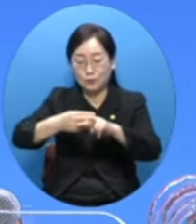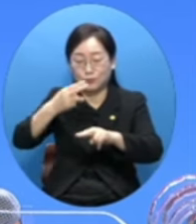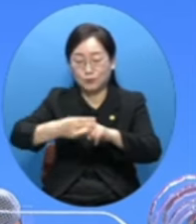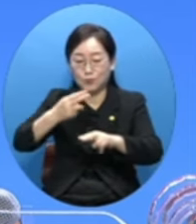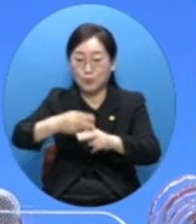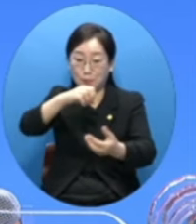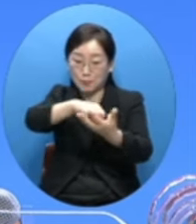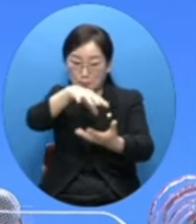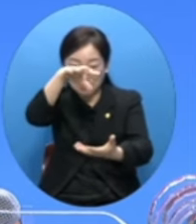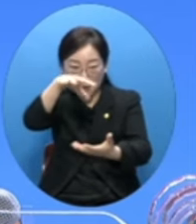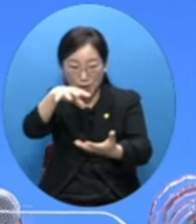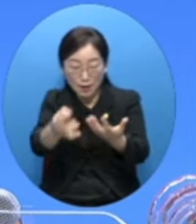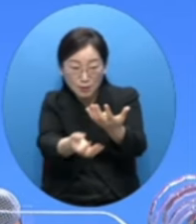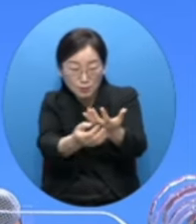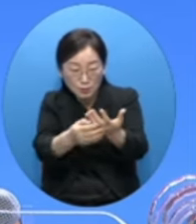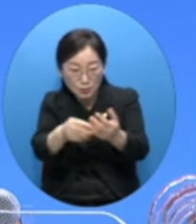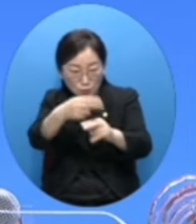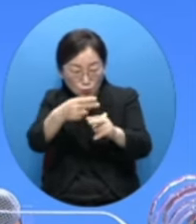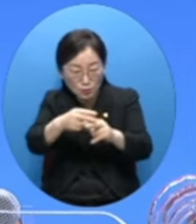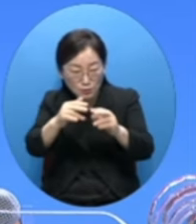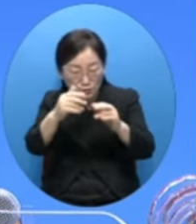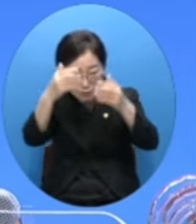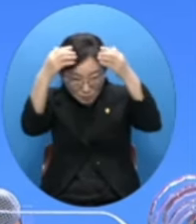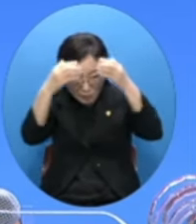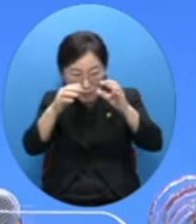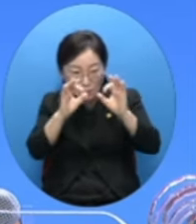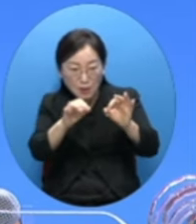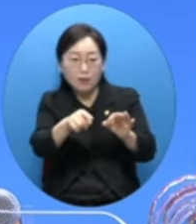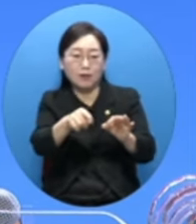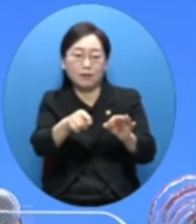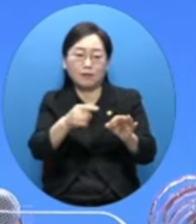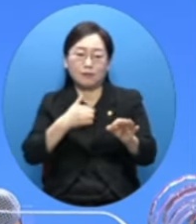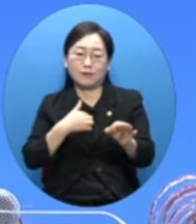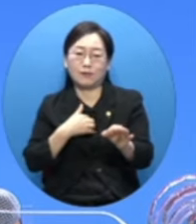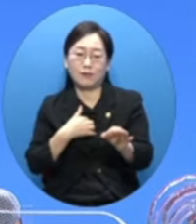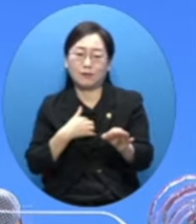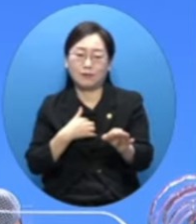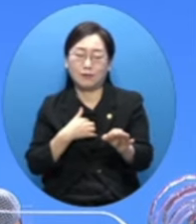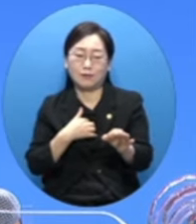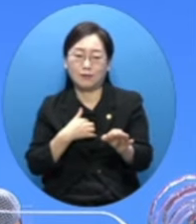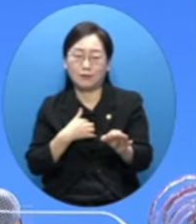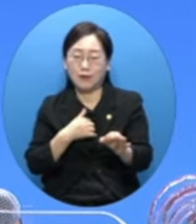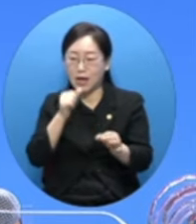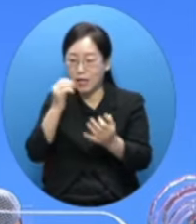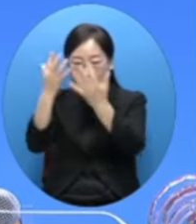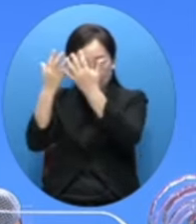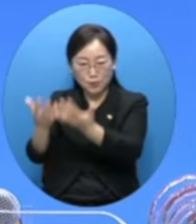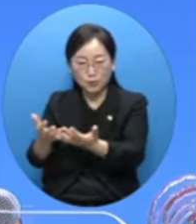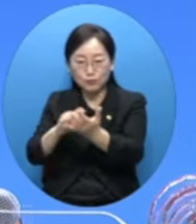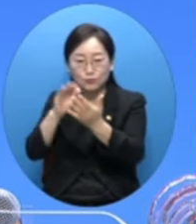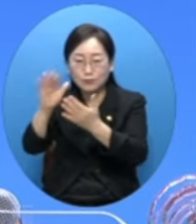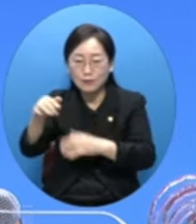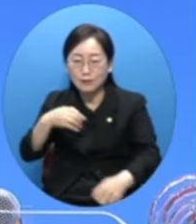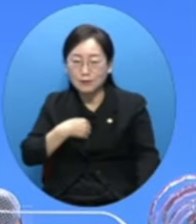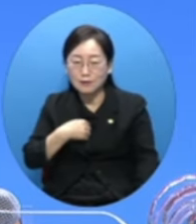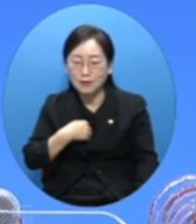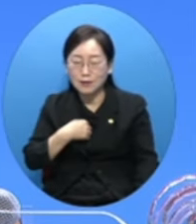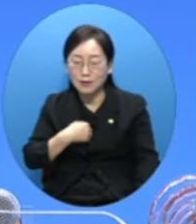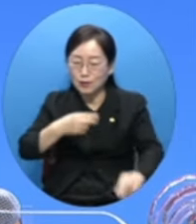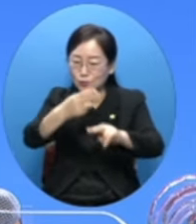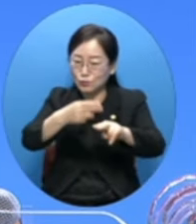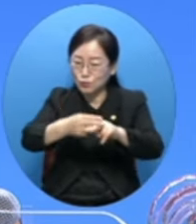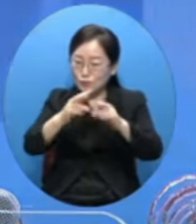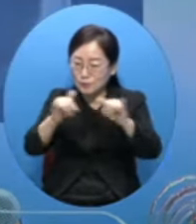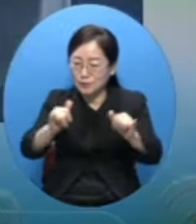굽는 그 조리사를 보면서 내가 이제 이 감옥을 나가게 되면 나도 요리사가